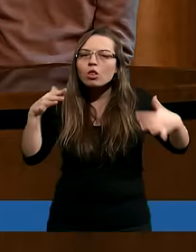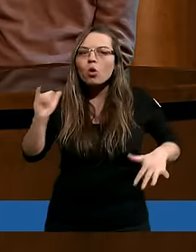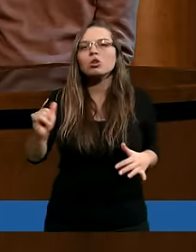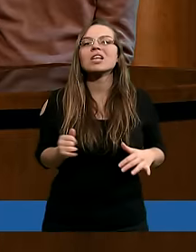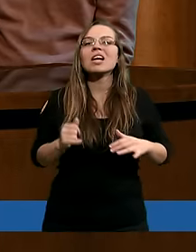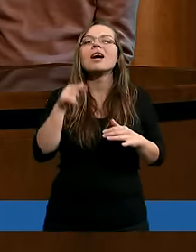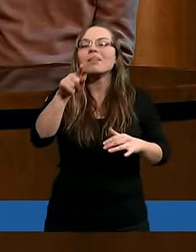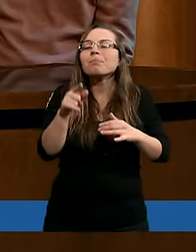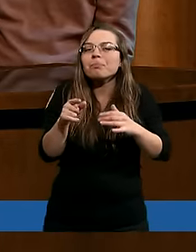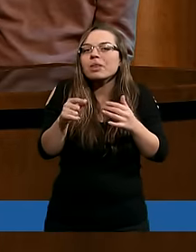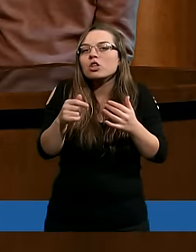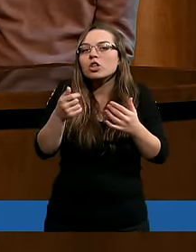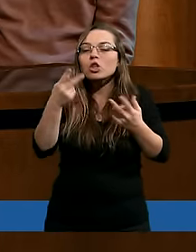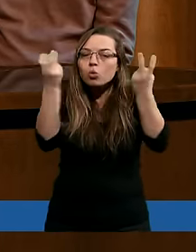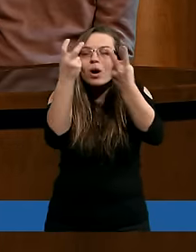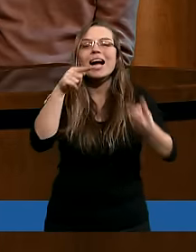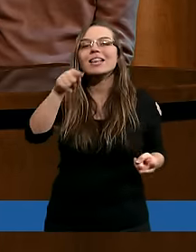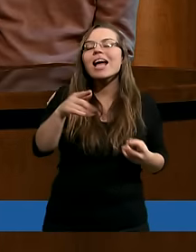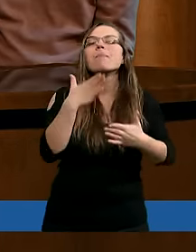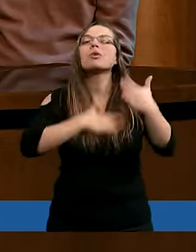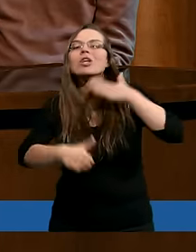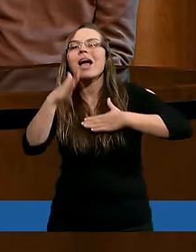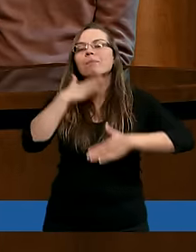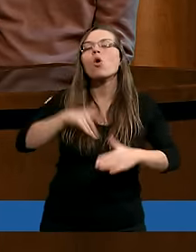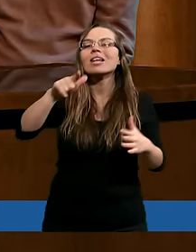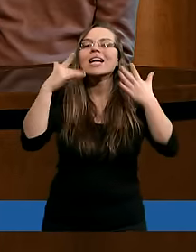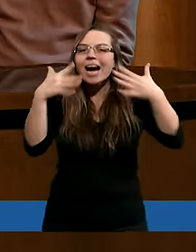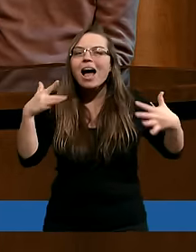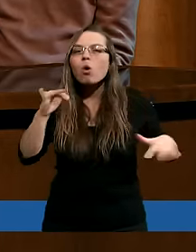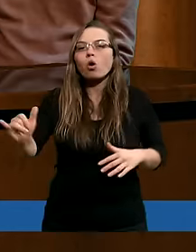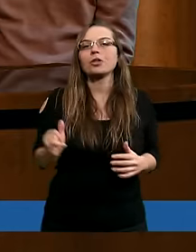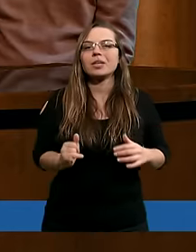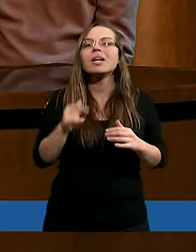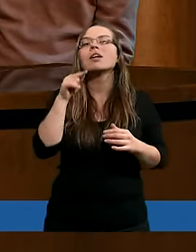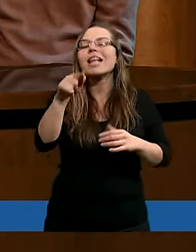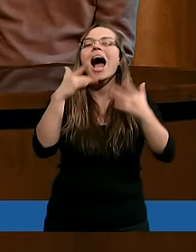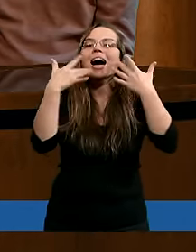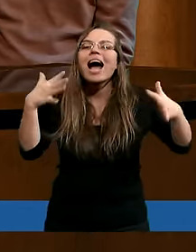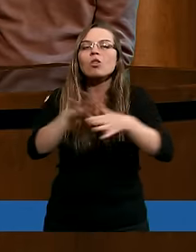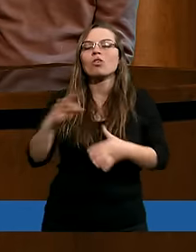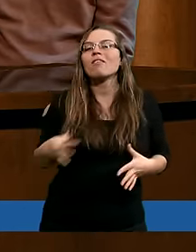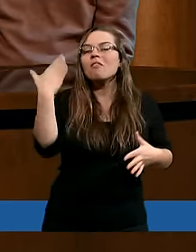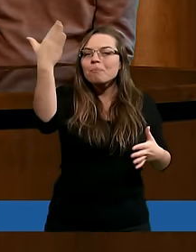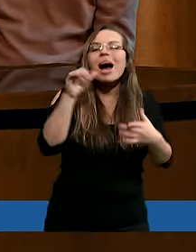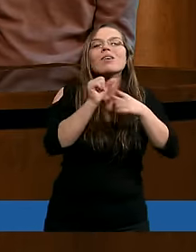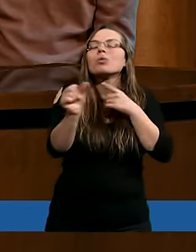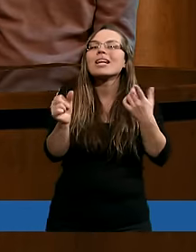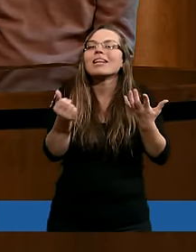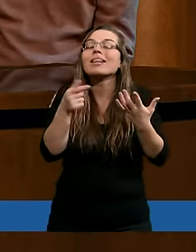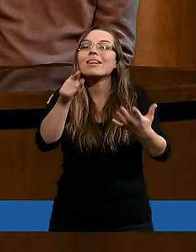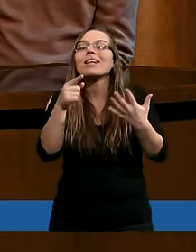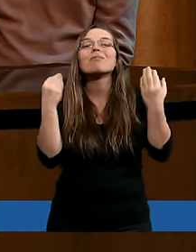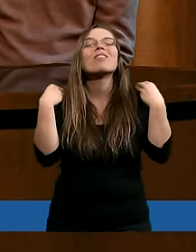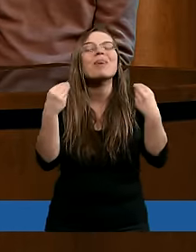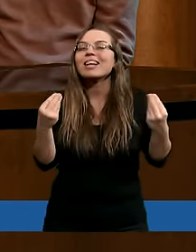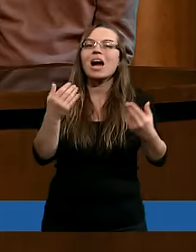w sensie z hedonizmu, żeby szukać tej przyjemności i tej radości ziemskiej, to radość w Panu nie da się przydawkować. To będzie ta radość,